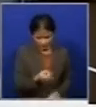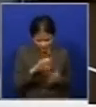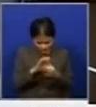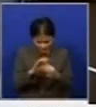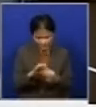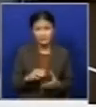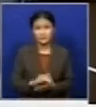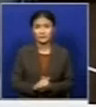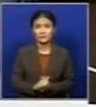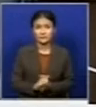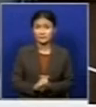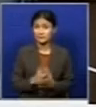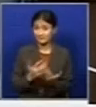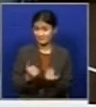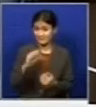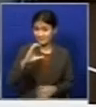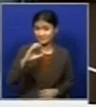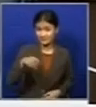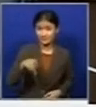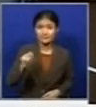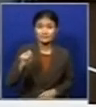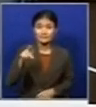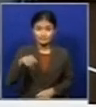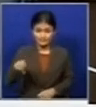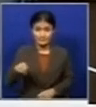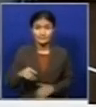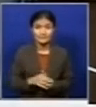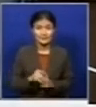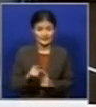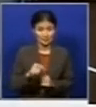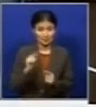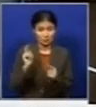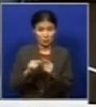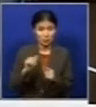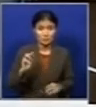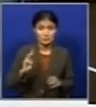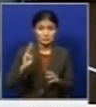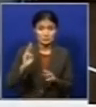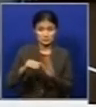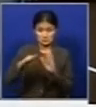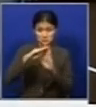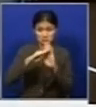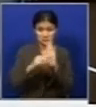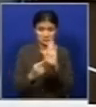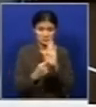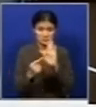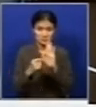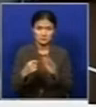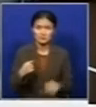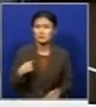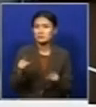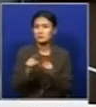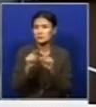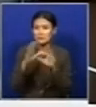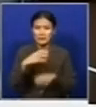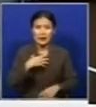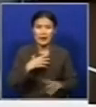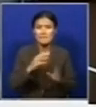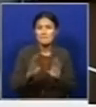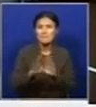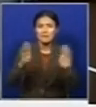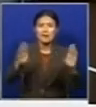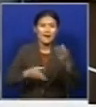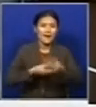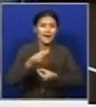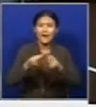คลุมและก้าวหน้าของ CPTPP นี้มุ่งจะคุ้มครองการค้าเสรีโดยจะต้องผ่อนคล